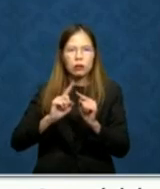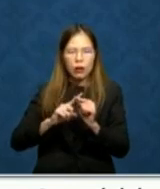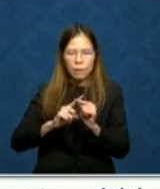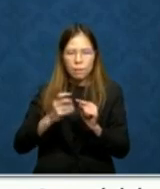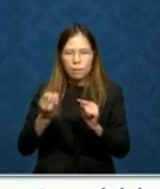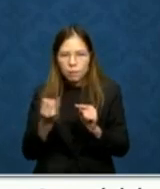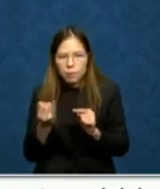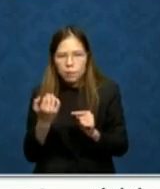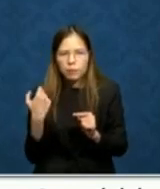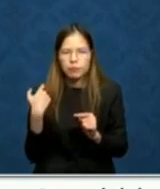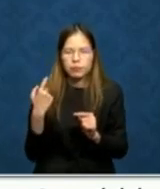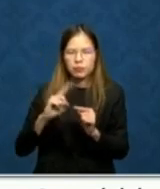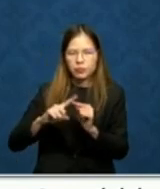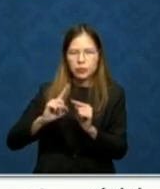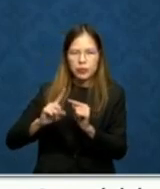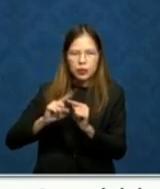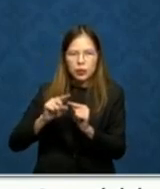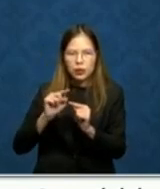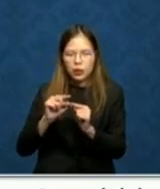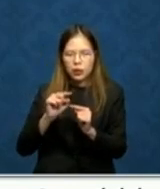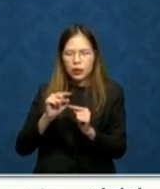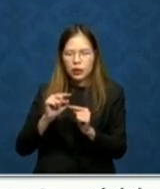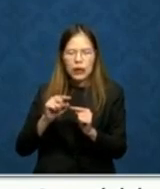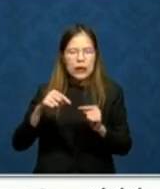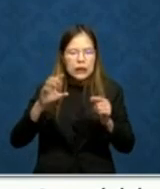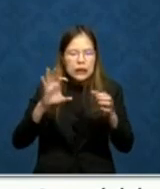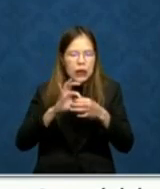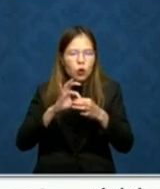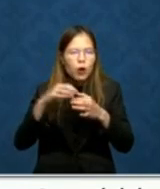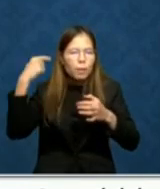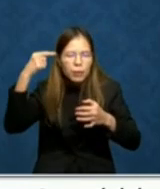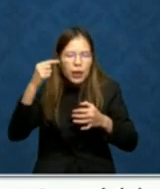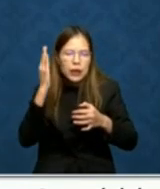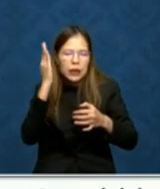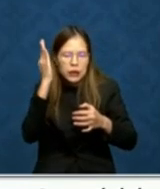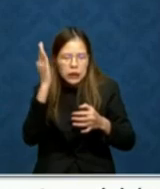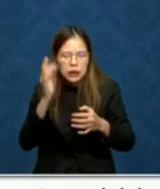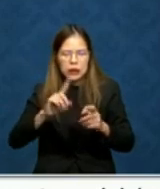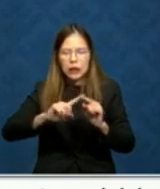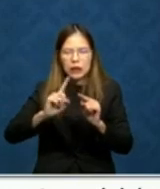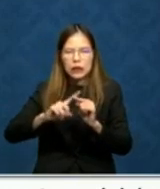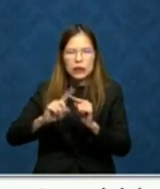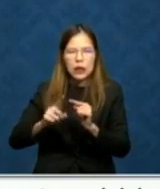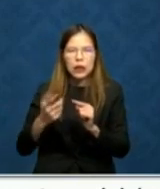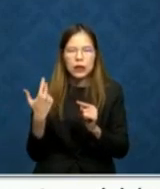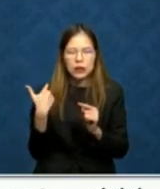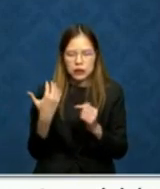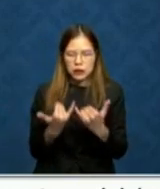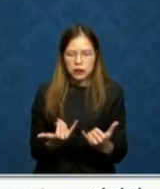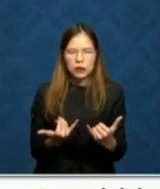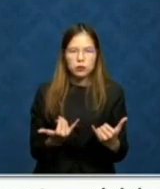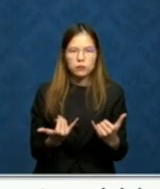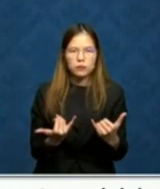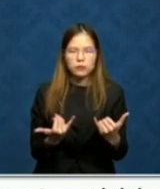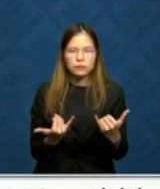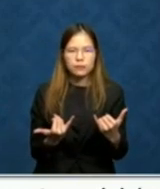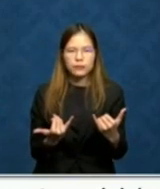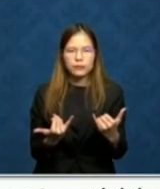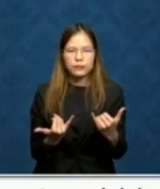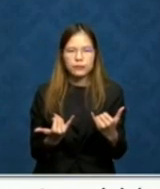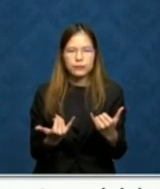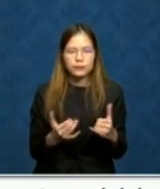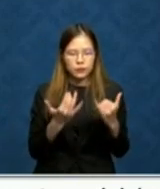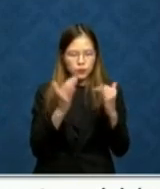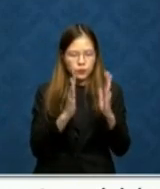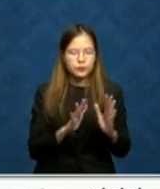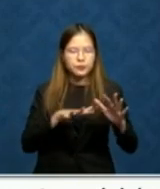พึงปรารถนาอันเกี่ยวเนื่องกับเรื่องเพศที่เกี่ยวข้องกับผู้ถูกคุกคามซึ่งในสถานการณ์นั้นๆนะคะบุคคลทั่